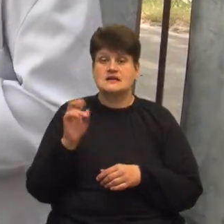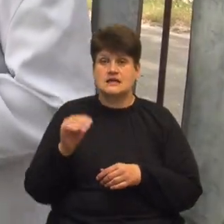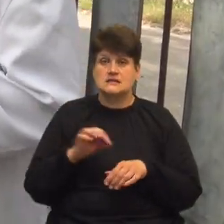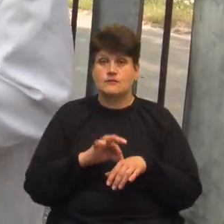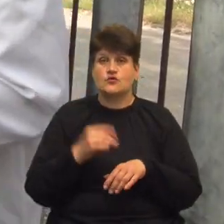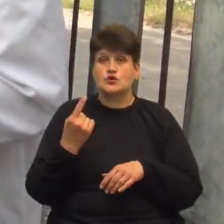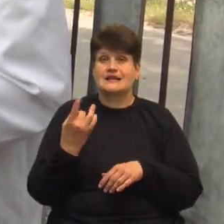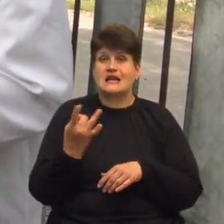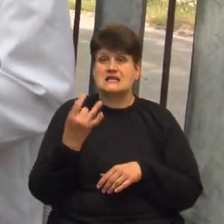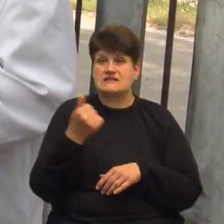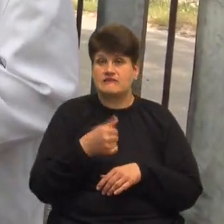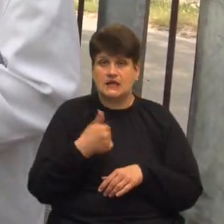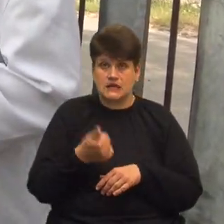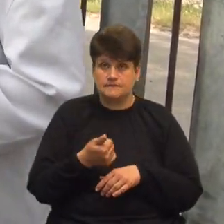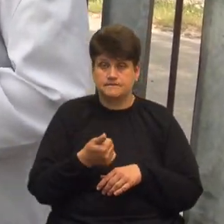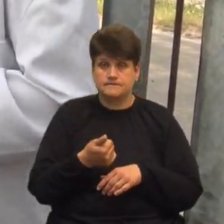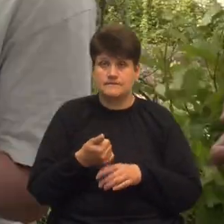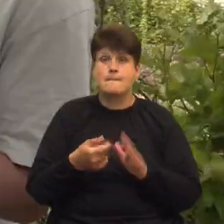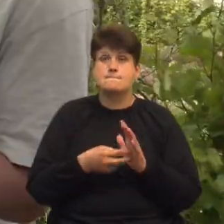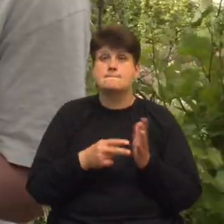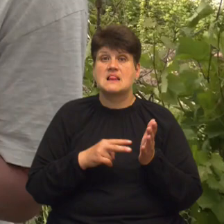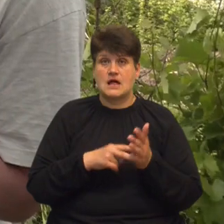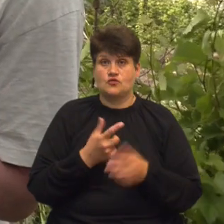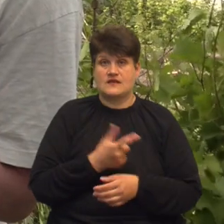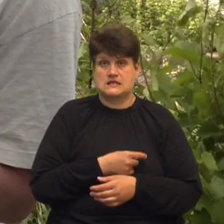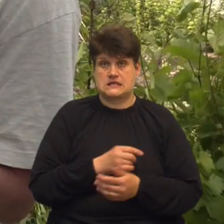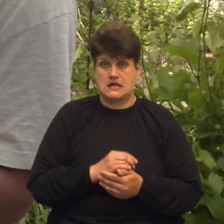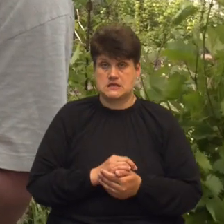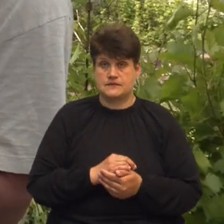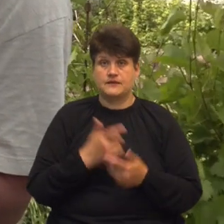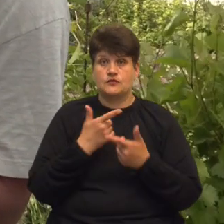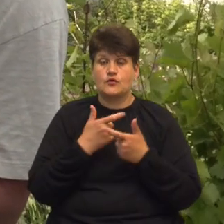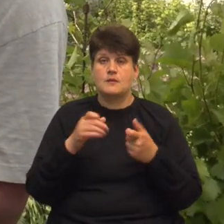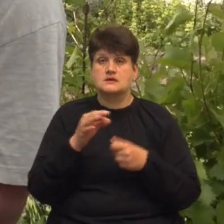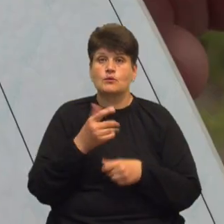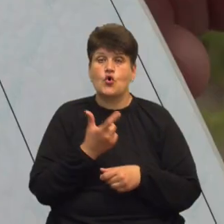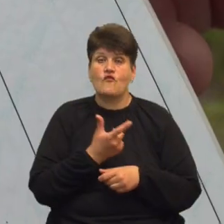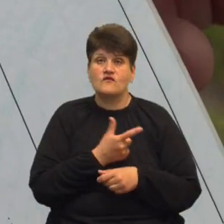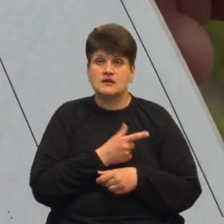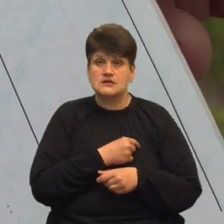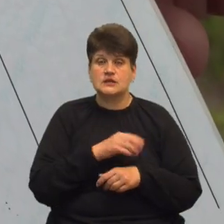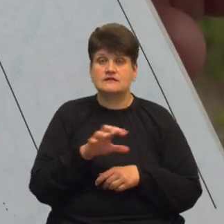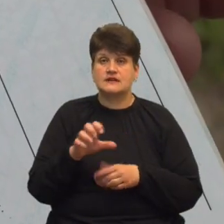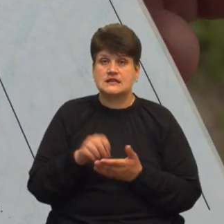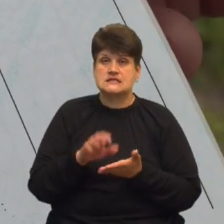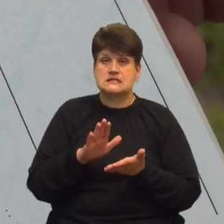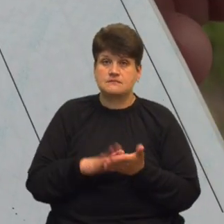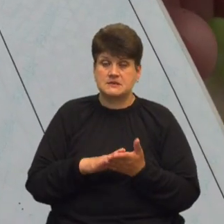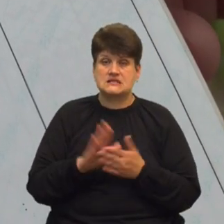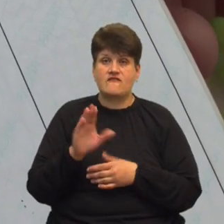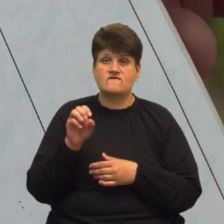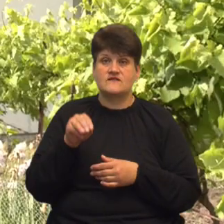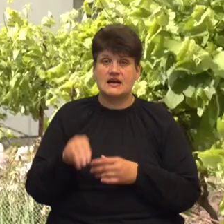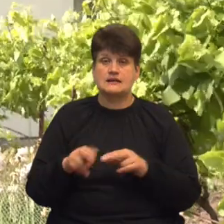рік. Планова вакцинація. Інформацію про вакцинацію тварини від сказу записують у ветеринарний